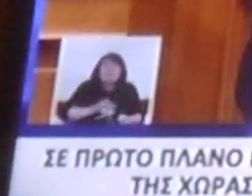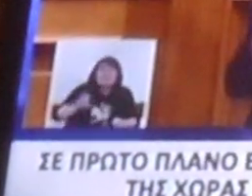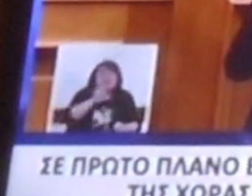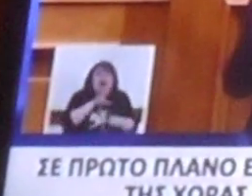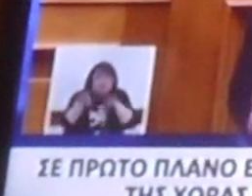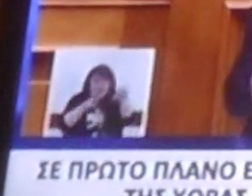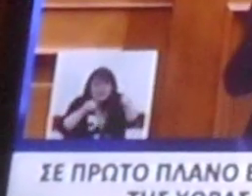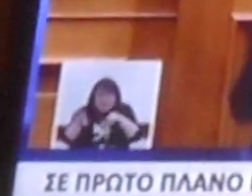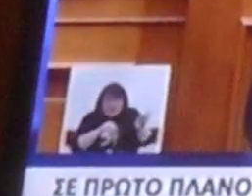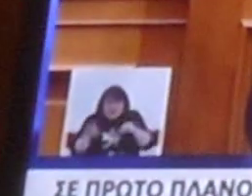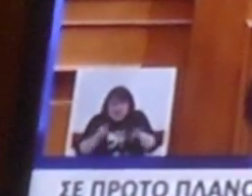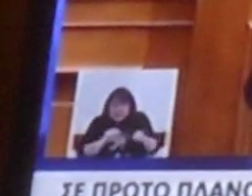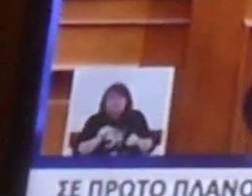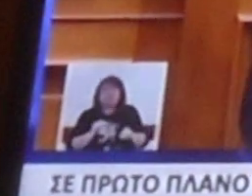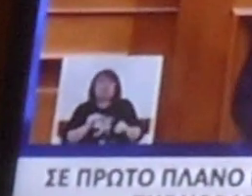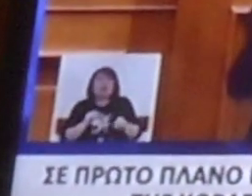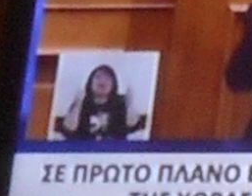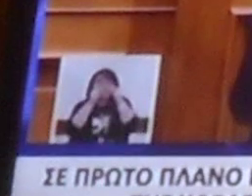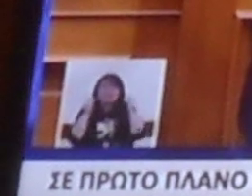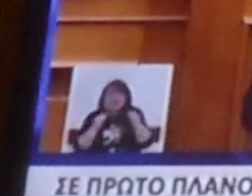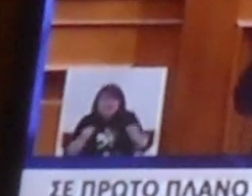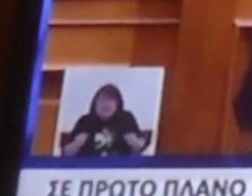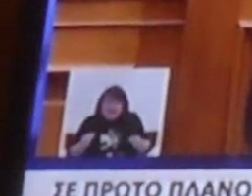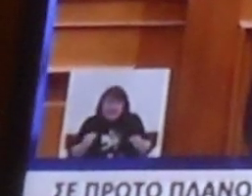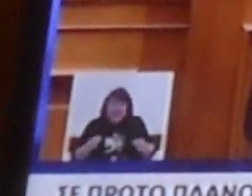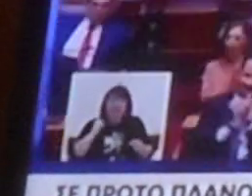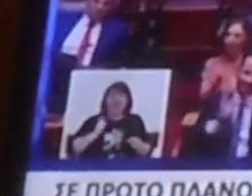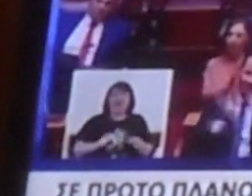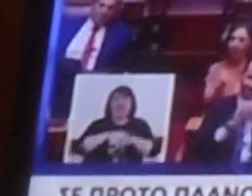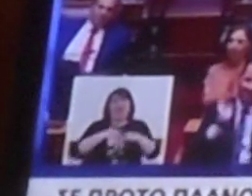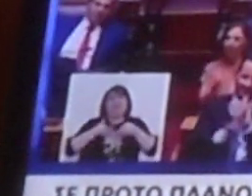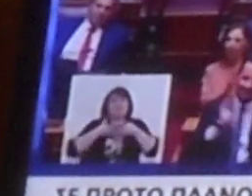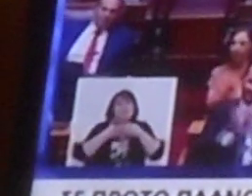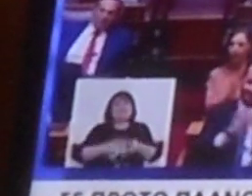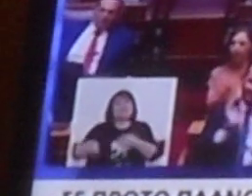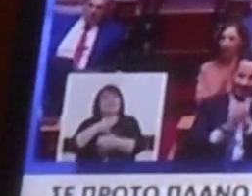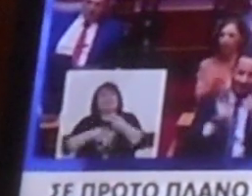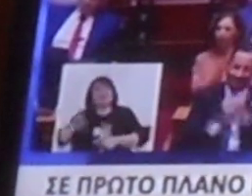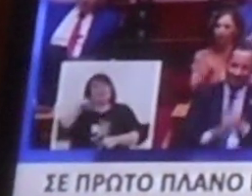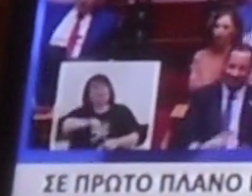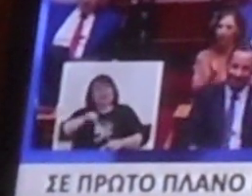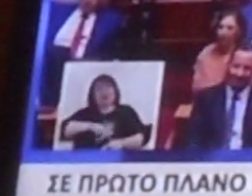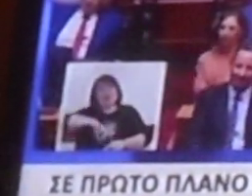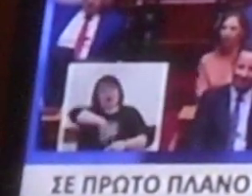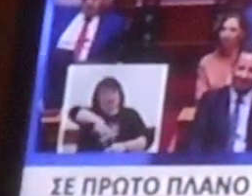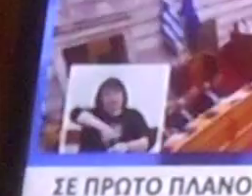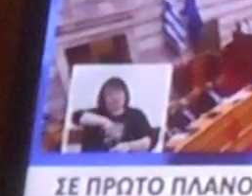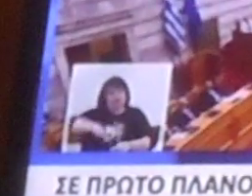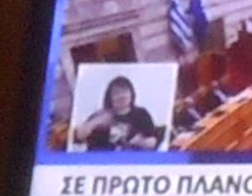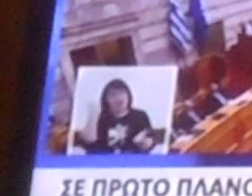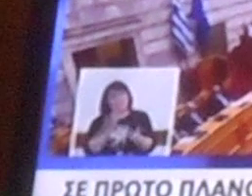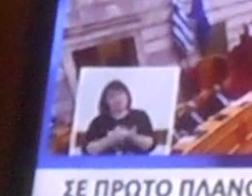σου ζητώ συγγνώμη, βγήκε και είπε, τα άκουσες αυτά άριμο προχθές, ότι τη συμφωνία των Πρεσπών την